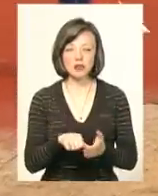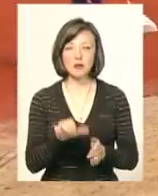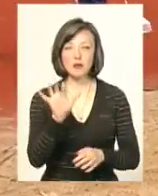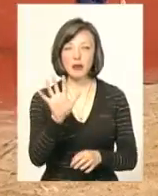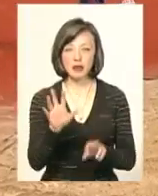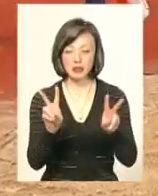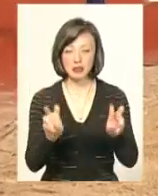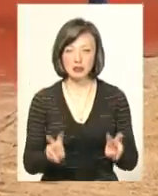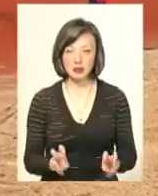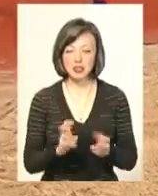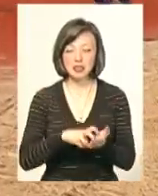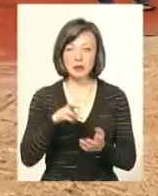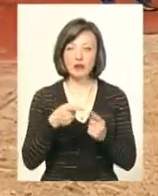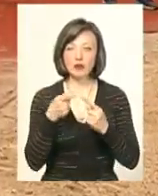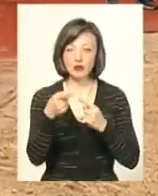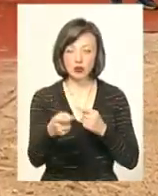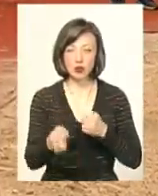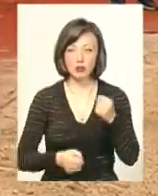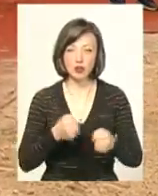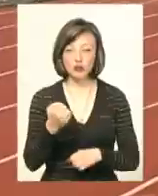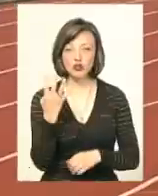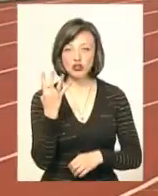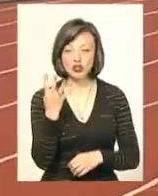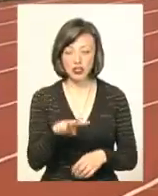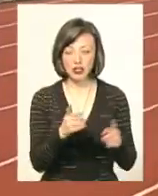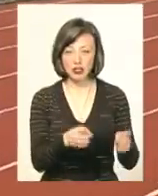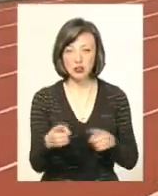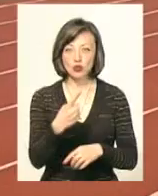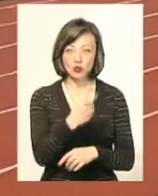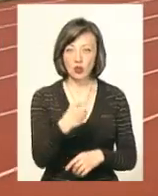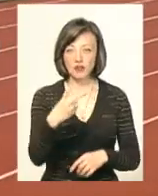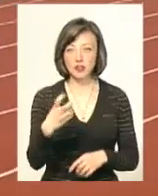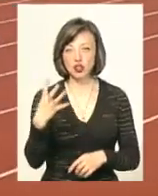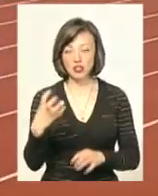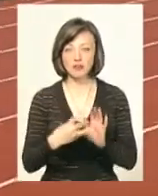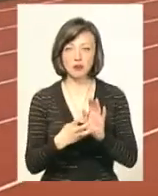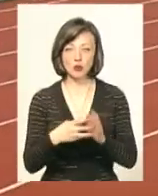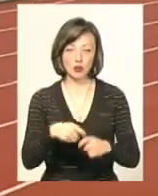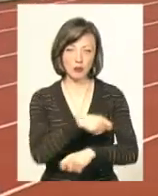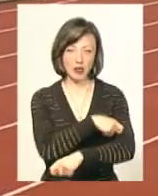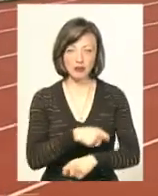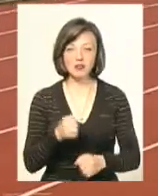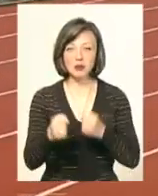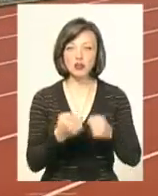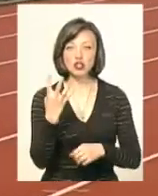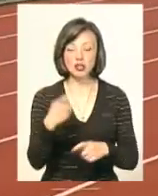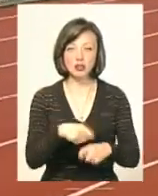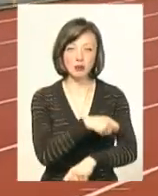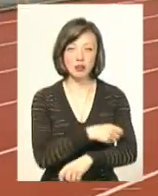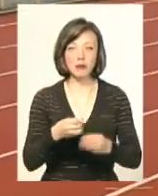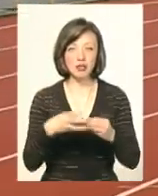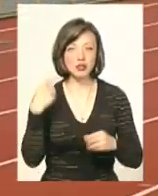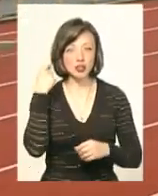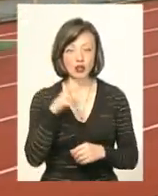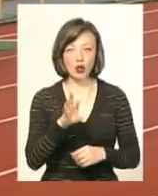5 дисциплінах – стрибка в довжину з розбігу та бігу на 4 дистанції – 100, 200, 400 і 800 метрів. У забігу на 400 метрів